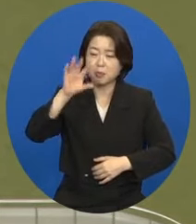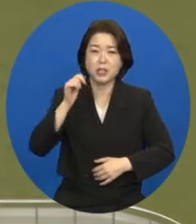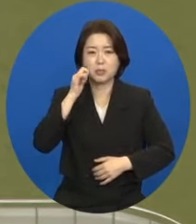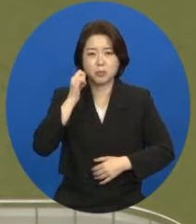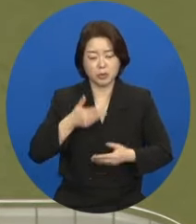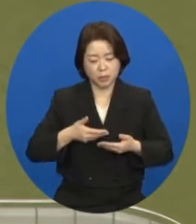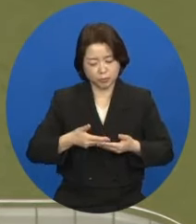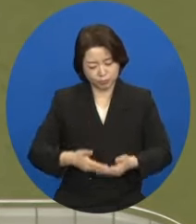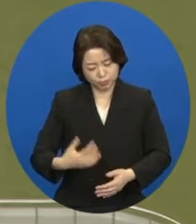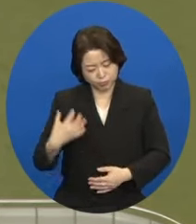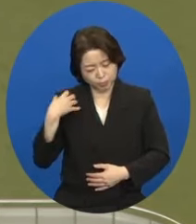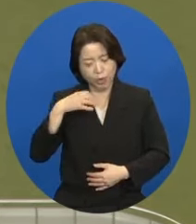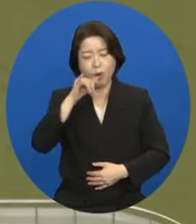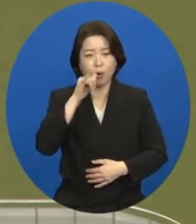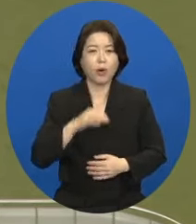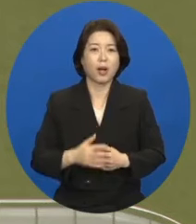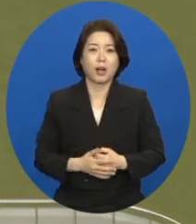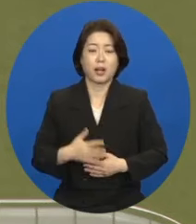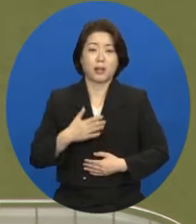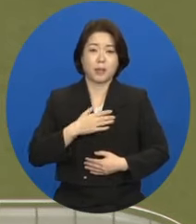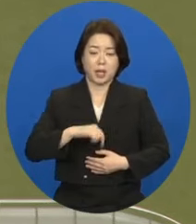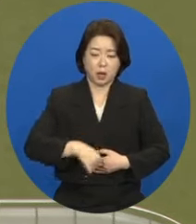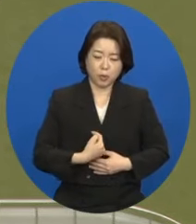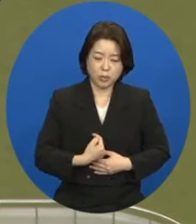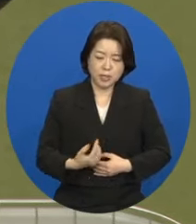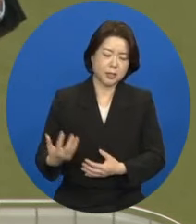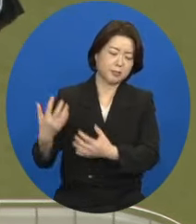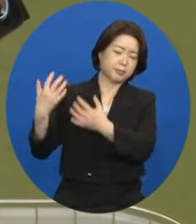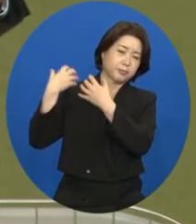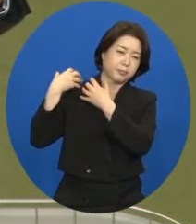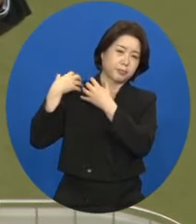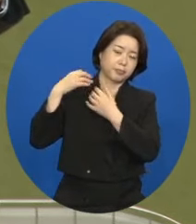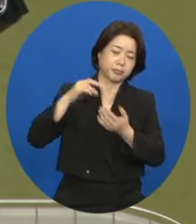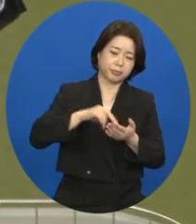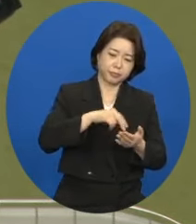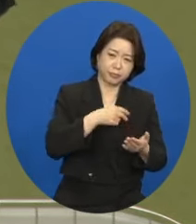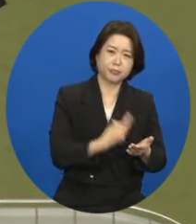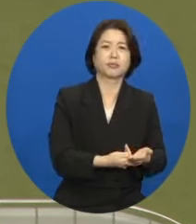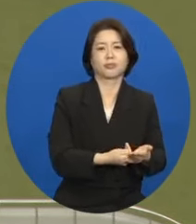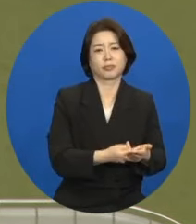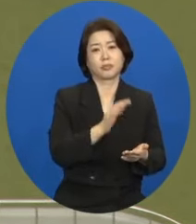있다고요. 나 혼자 홀로 지려다가 쓰러지는 거거든요.